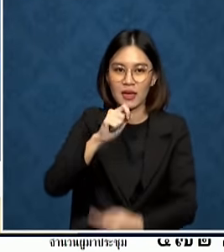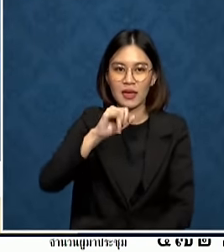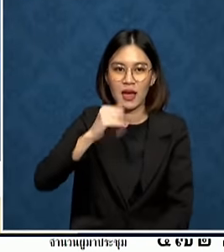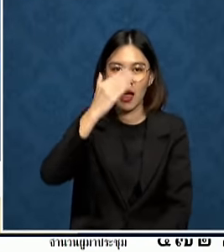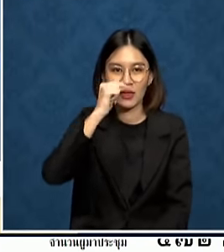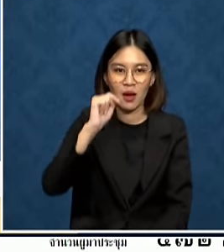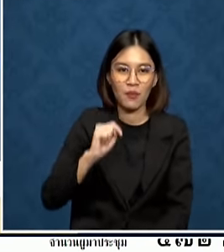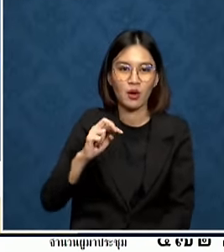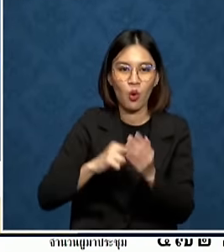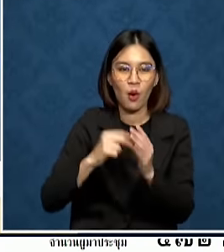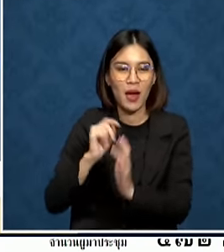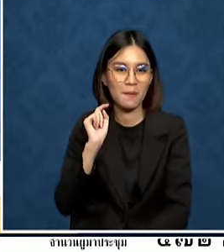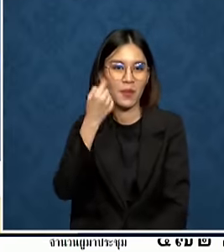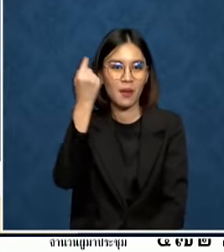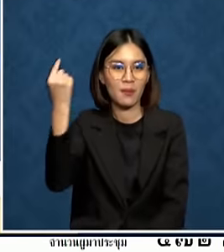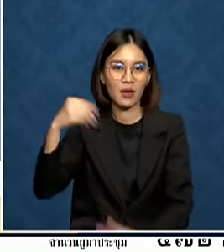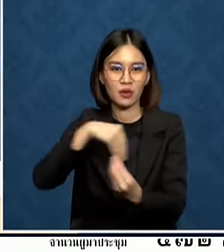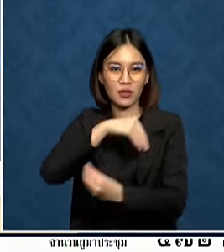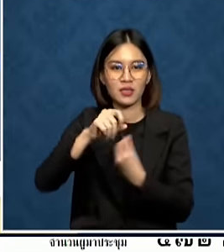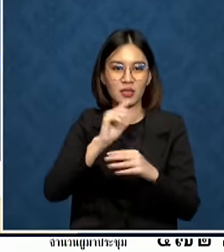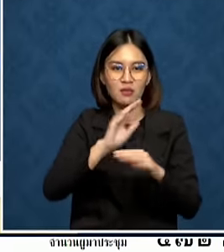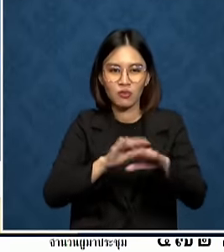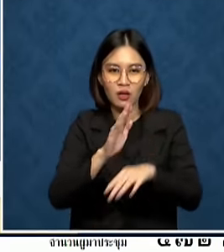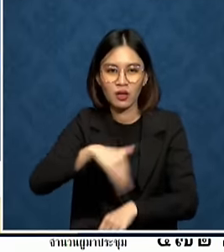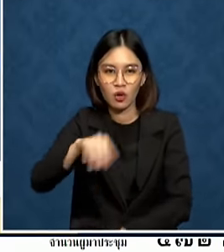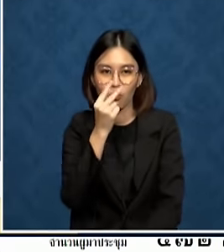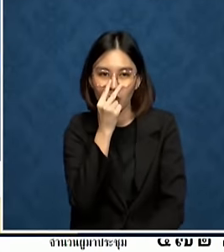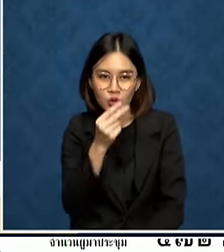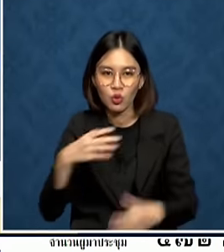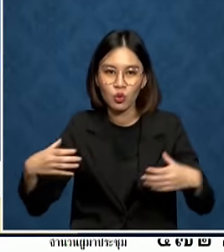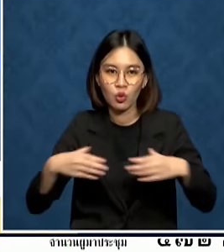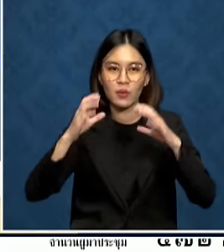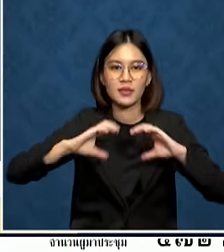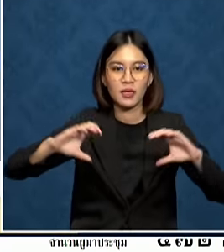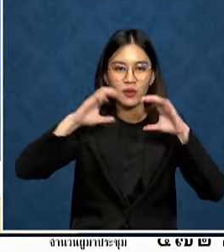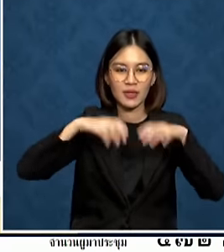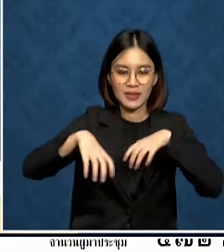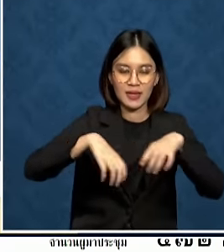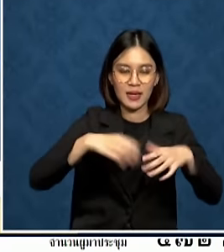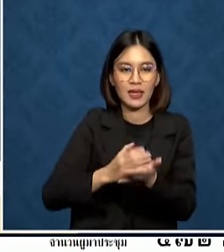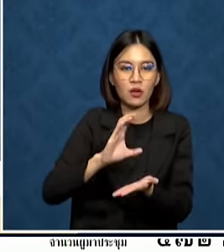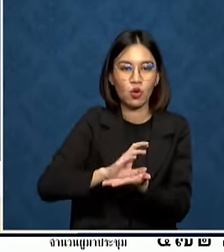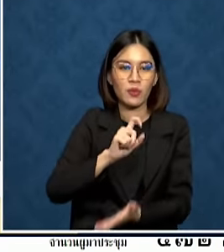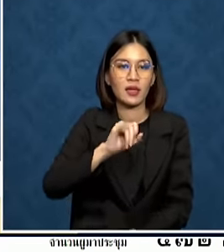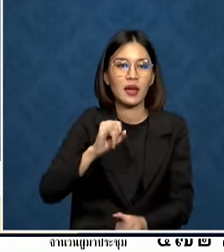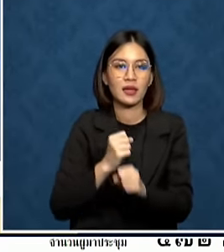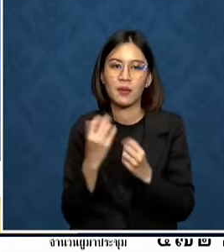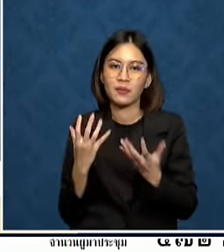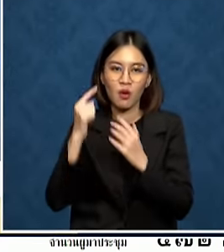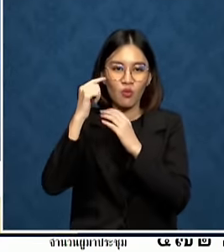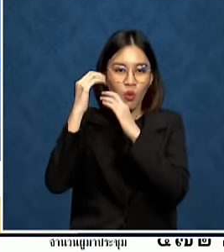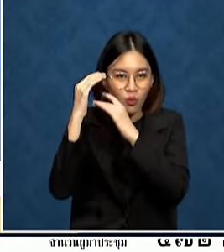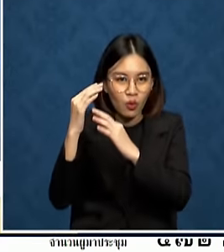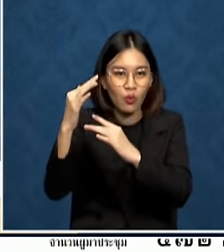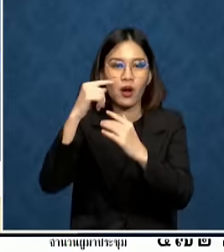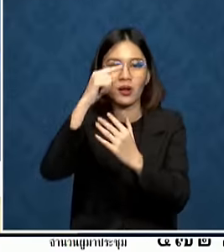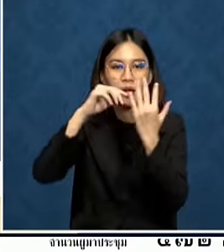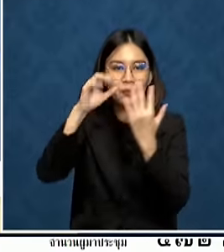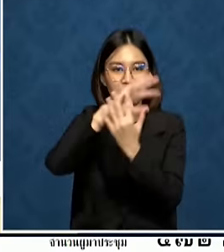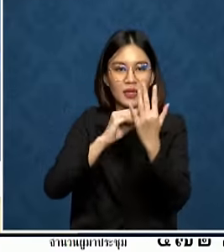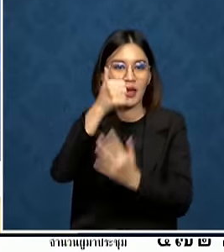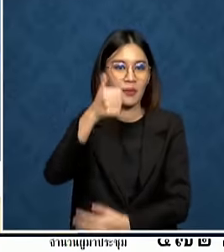จักรใหม่ของเศรษฐกิจเลยอยากชวนทุกท่านไปดูนะครับว่ารัฐบาลนี้จัดงบ AIอย่างไรเป็นความหวังให้ประเทศได้หรือไม่นะ